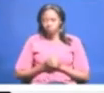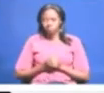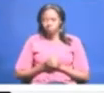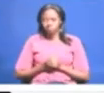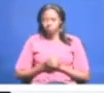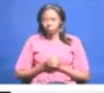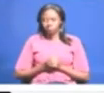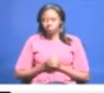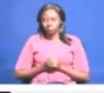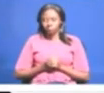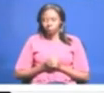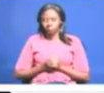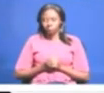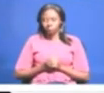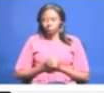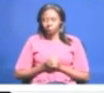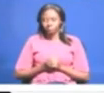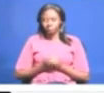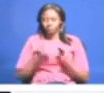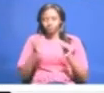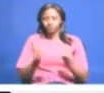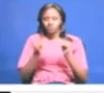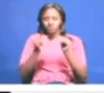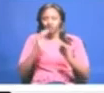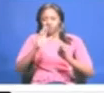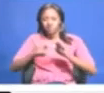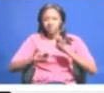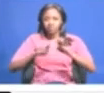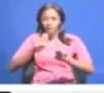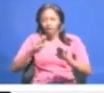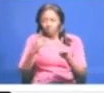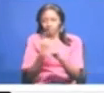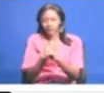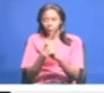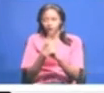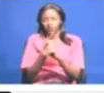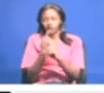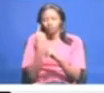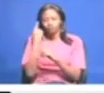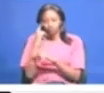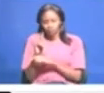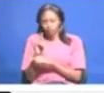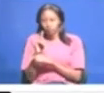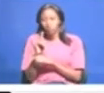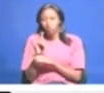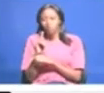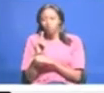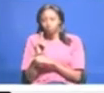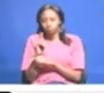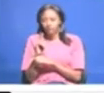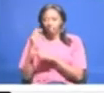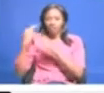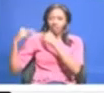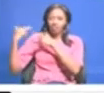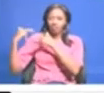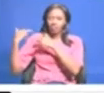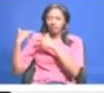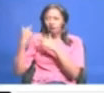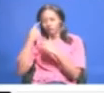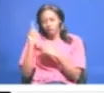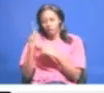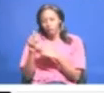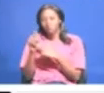hatua ambazo maafisa wa ulinzi ama kitengo cha ulinzi kimeweza kupiga hatua katika miaka kumi